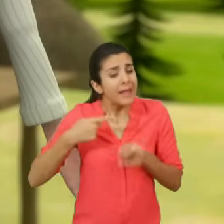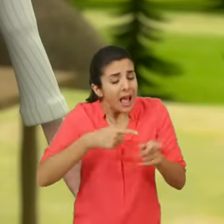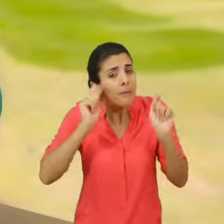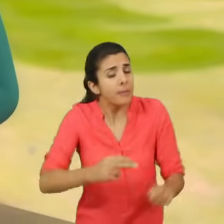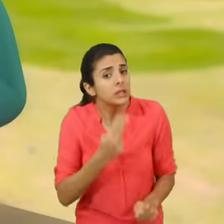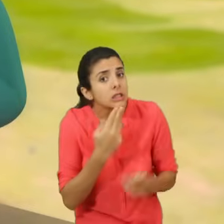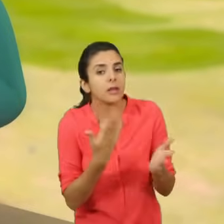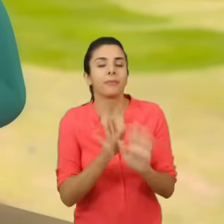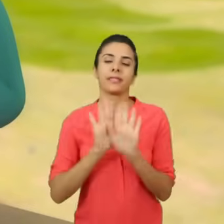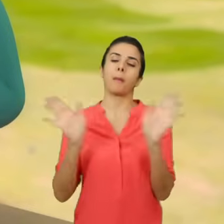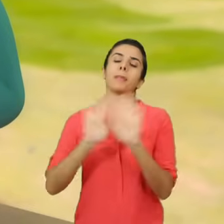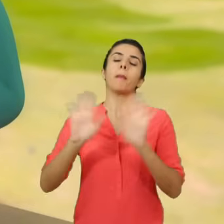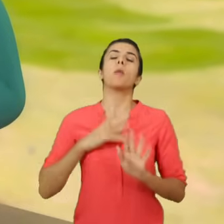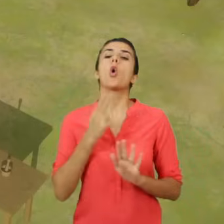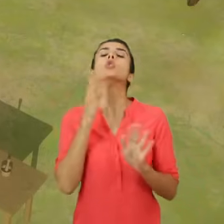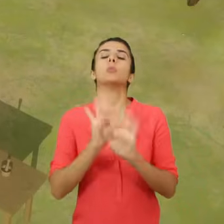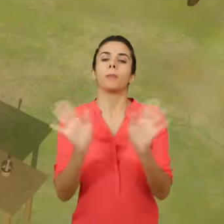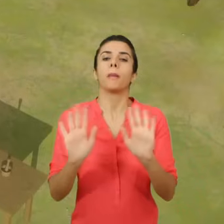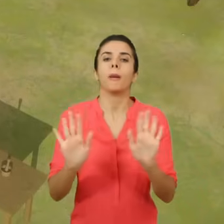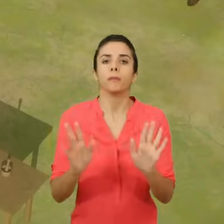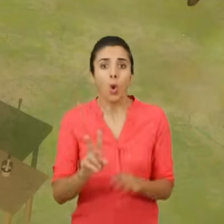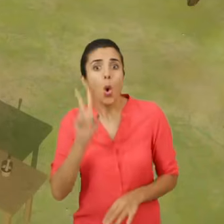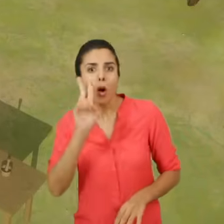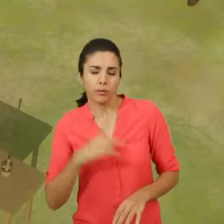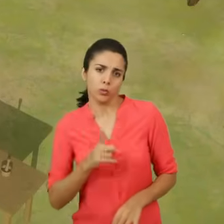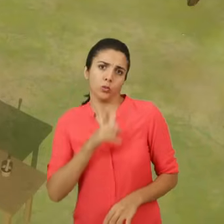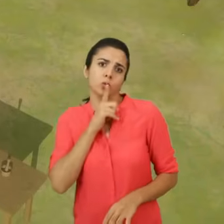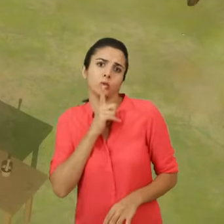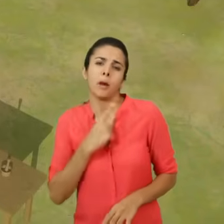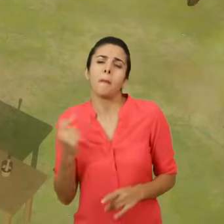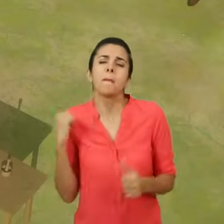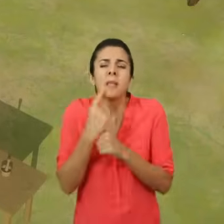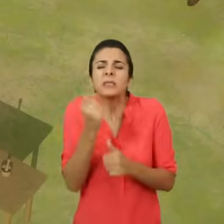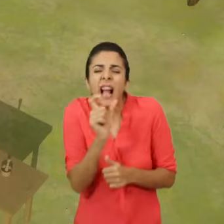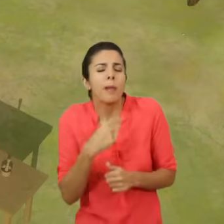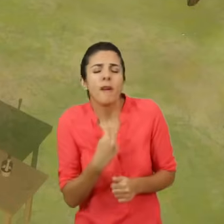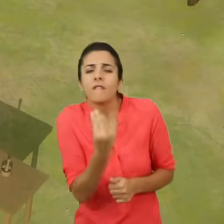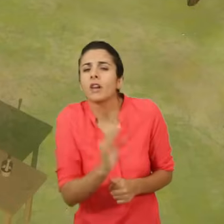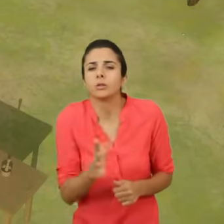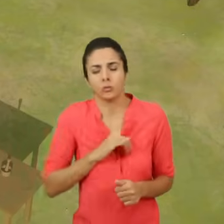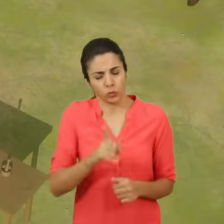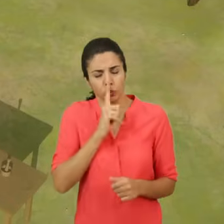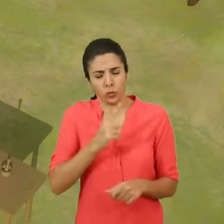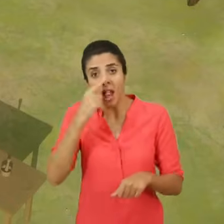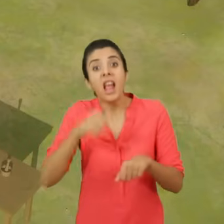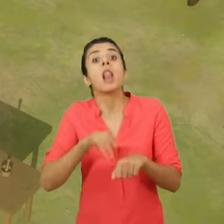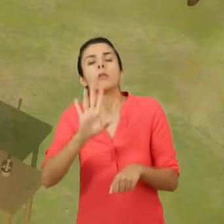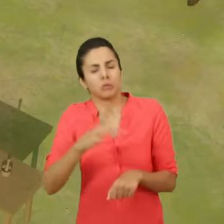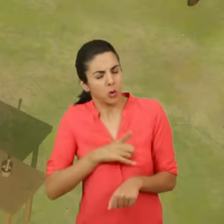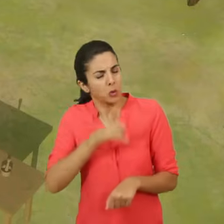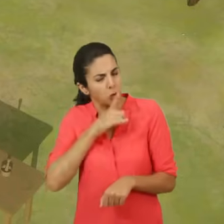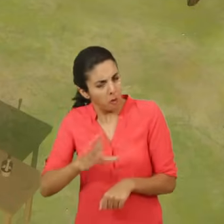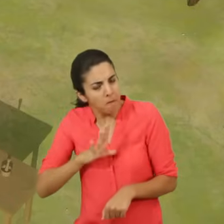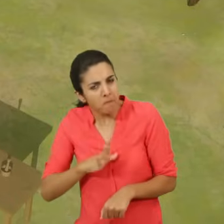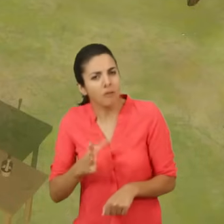kızım. Tamam tamam konuşmuyorum. Görüyor musun? Sustum. Tek kelime etmiyorum. Susacağıma inanmıyorsun ama susabilirim